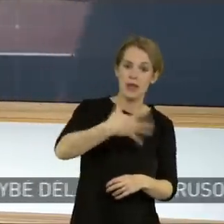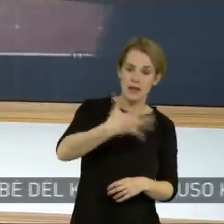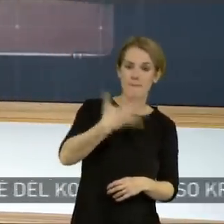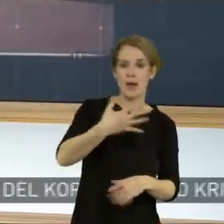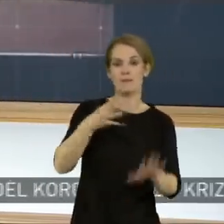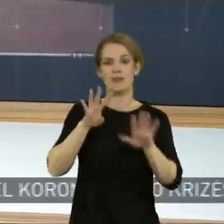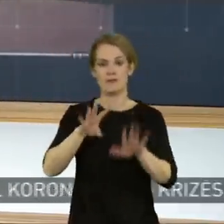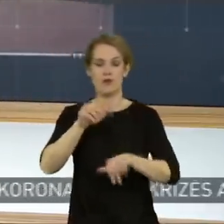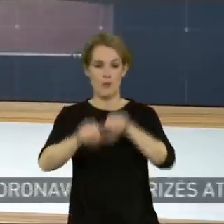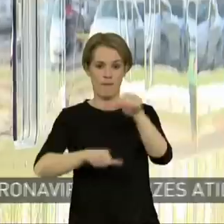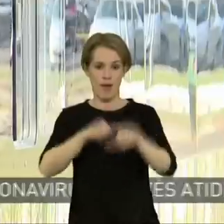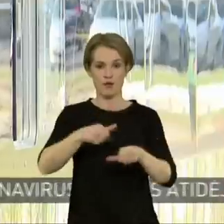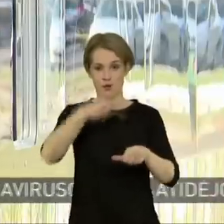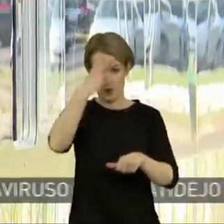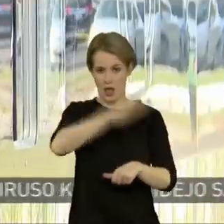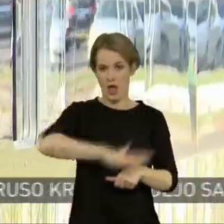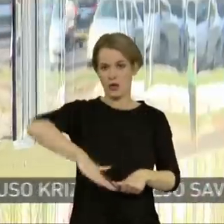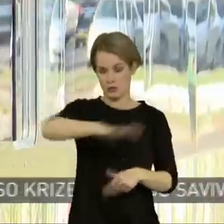gyventojų.